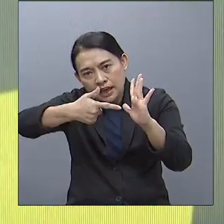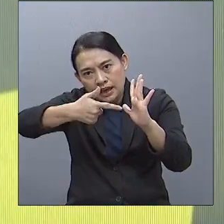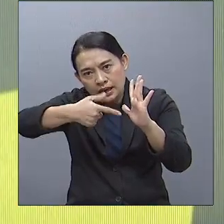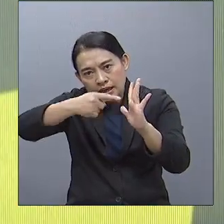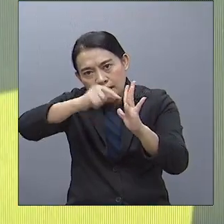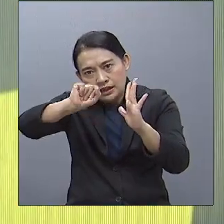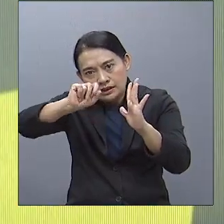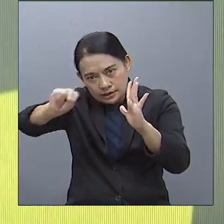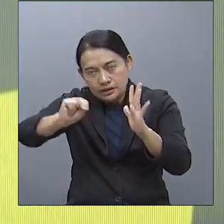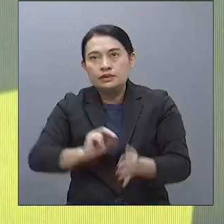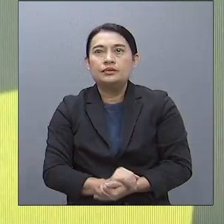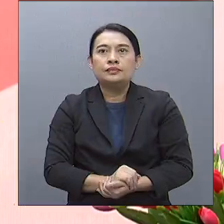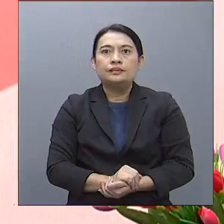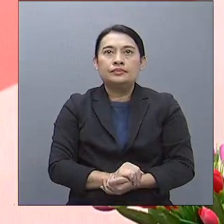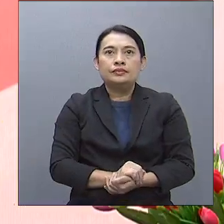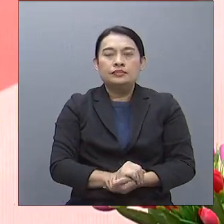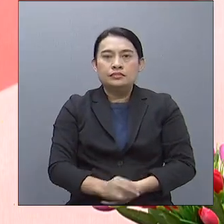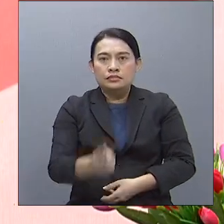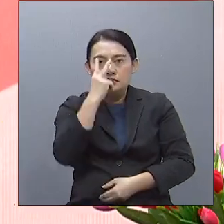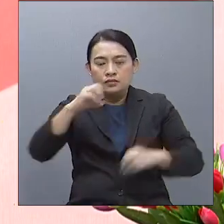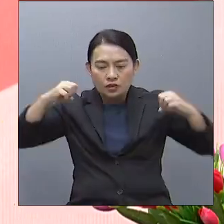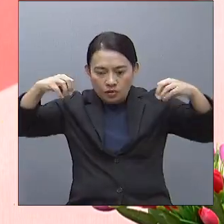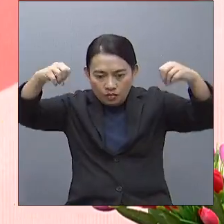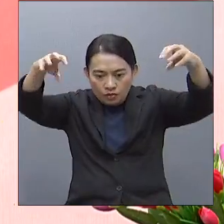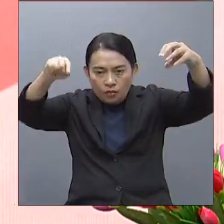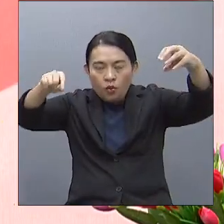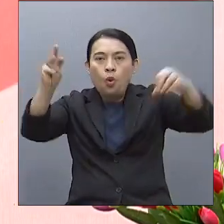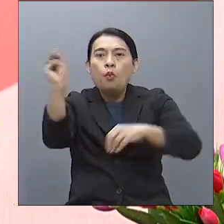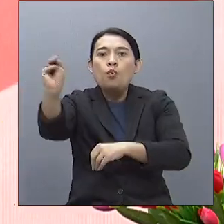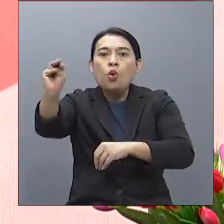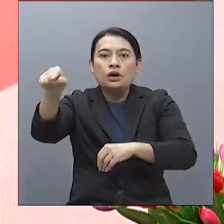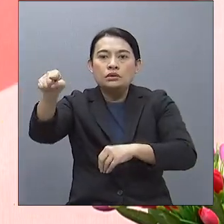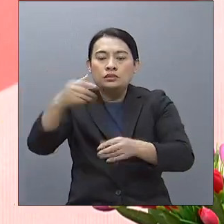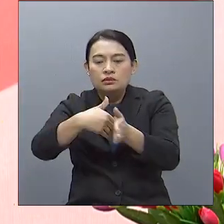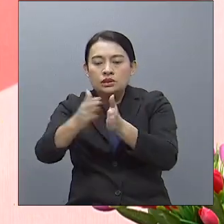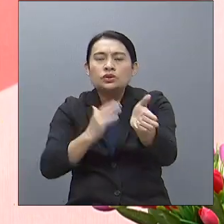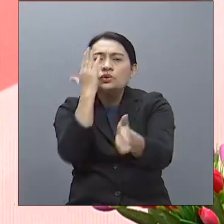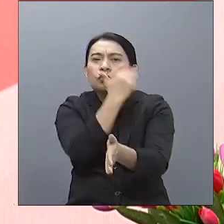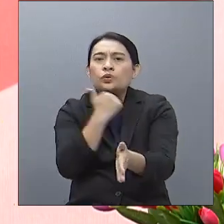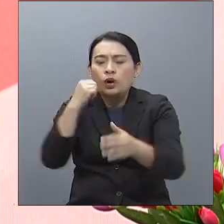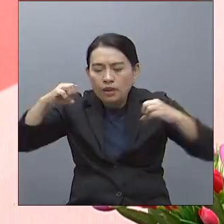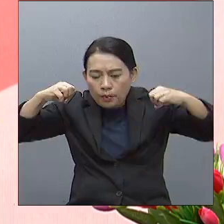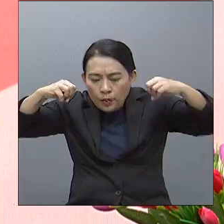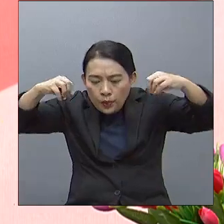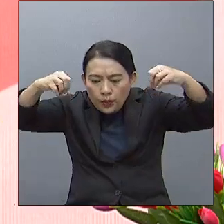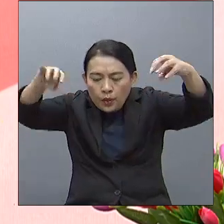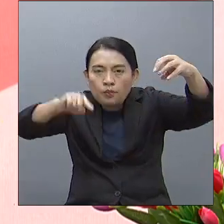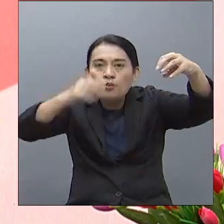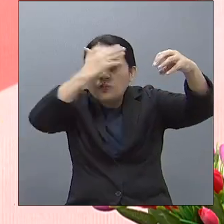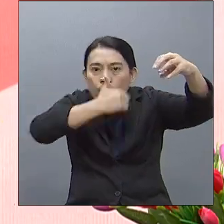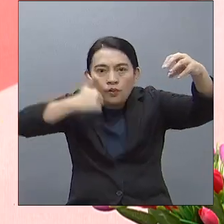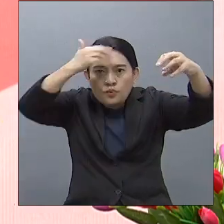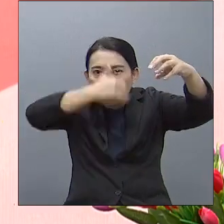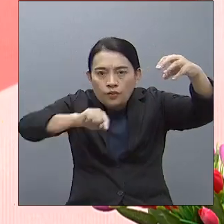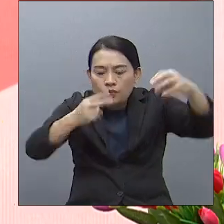เยอะมากเลย แล้วร่วงแบบโอ้โหสวยอ่ะแต่คือสงสารพี่ๆเทศกิจที่ต้องมากวาดแหละแต่คือขอเสพความสวยหน่อยช่วงนี้มันเป็นหน้าเป็นฤดูมันบานส